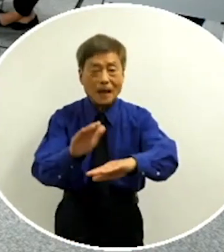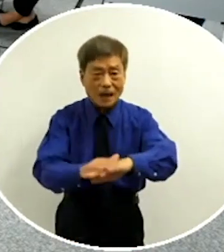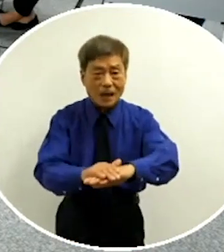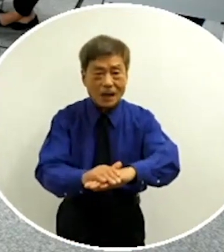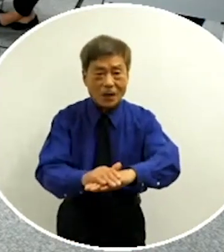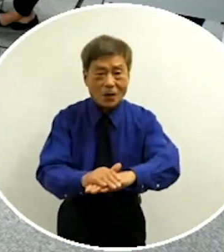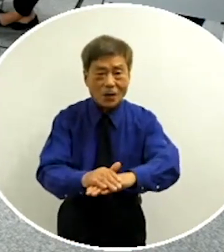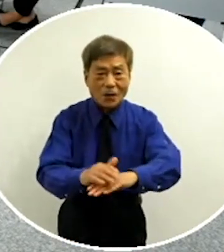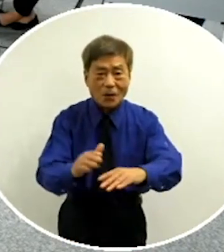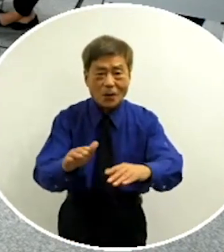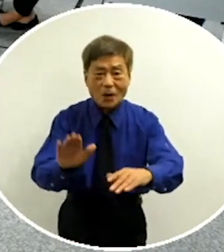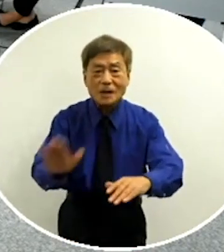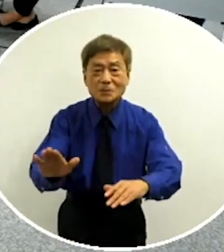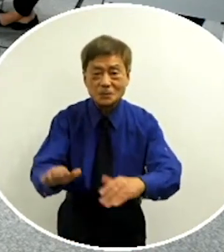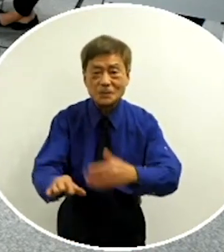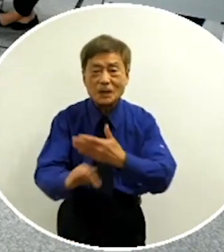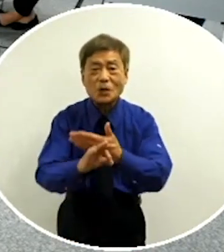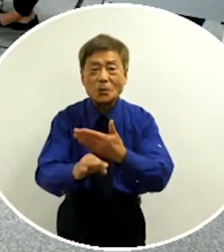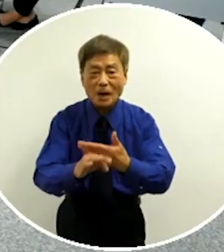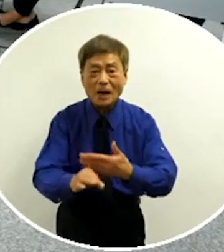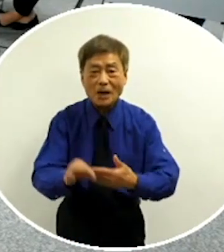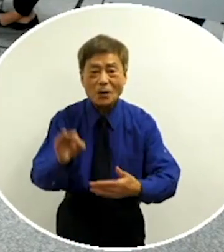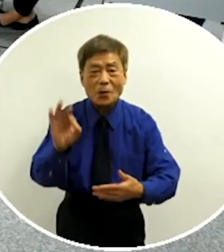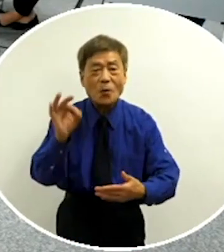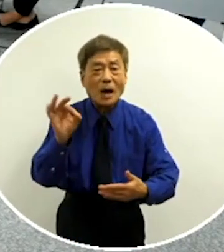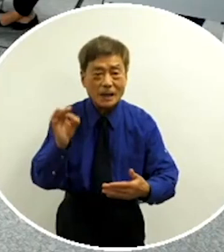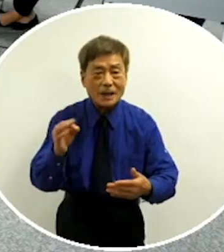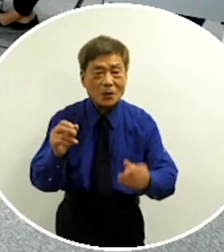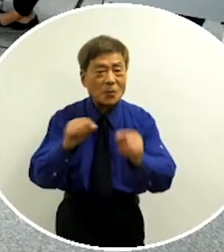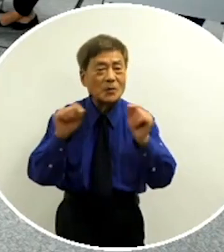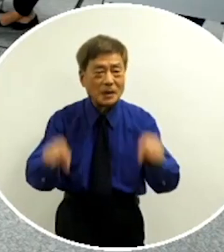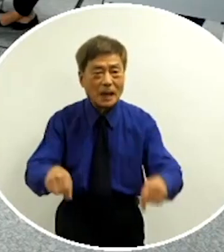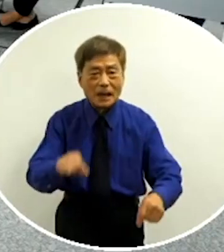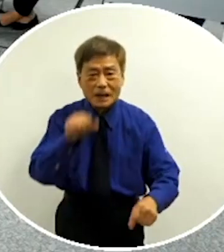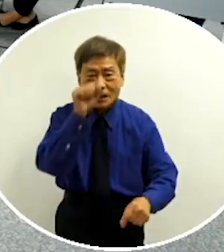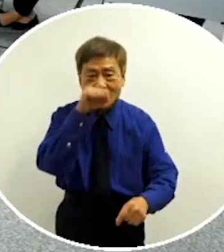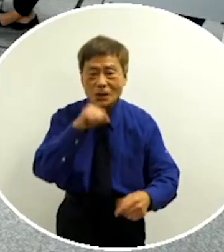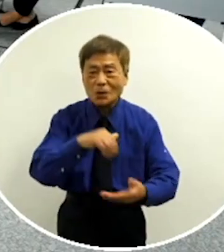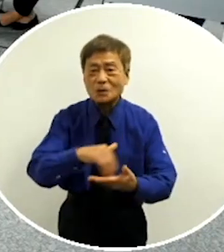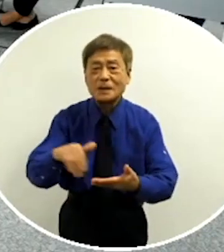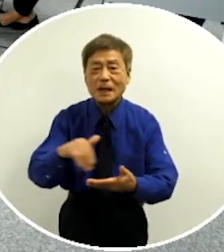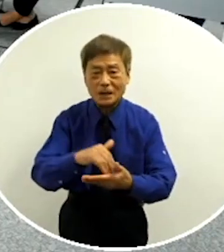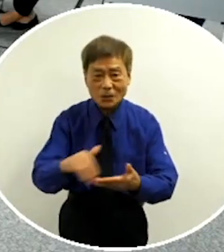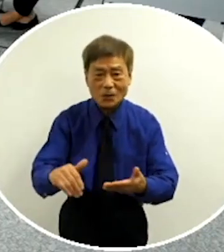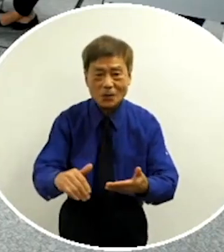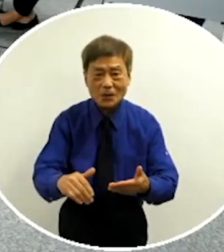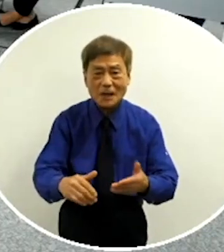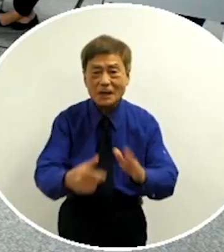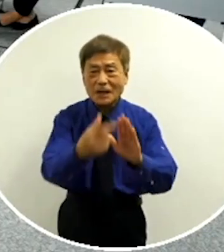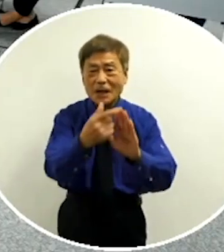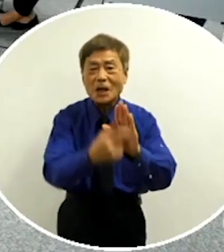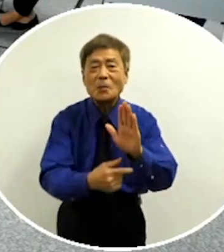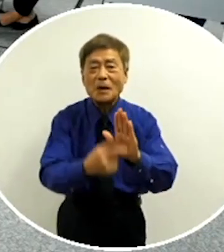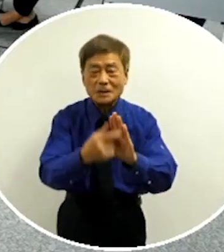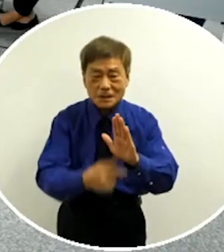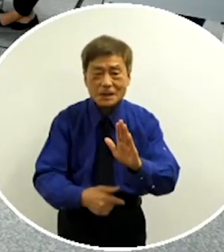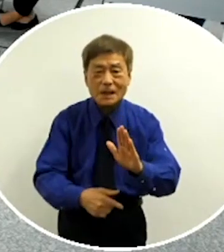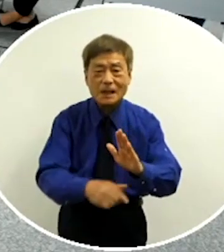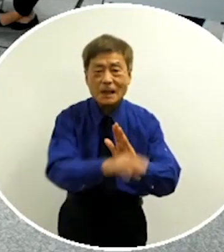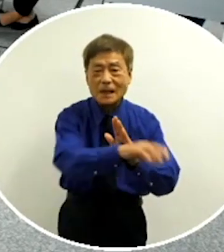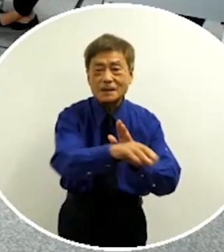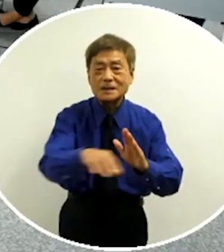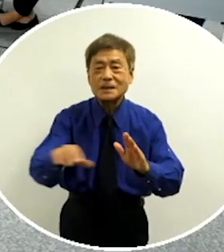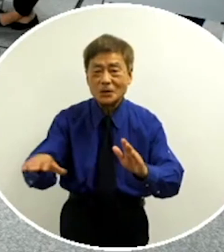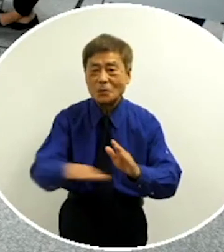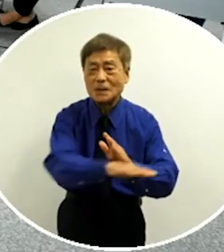たあの予算情報を公開させるとかですねテーマを決めてそれであの実際の皆さんと一緒になってチームに